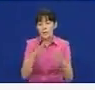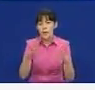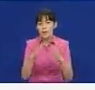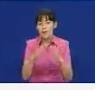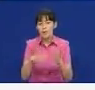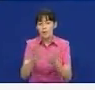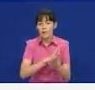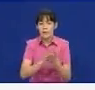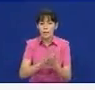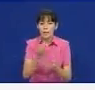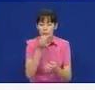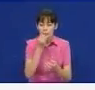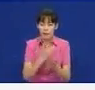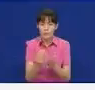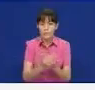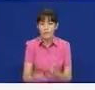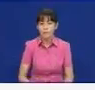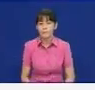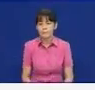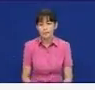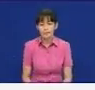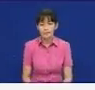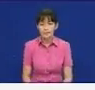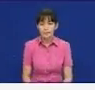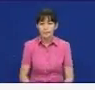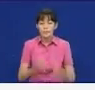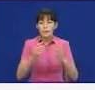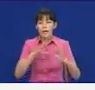оқушылардың тегін тамақтануына жұмсалған. Осы қамқорлық акциясының